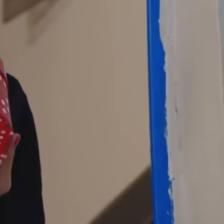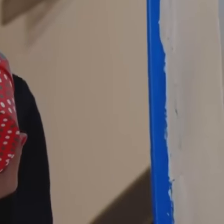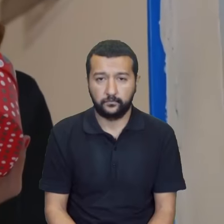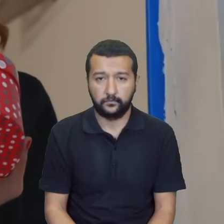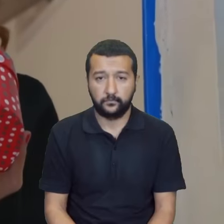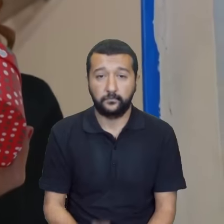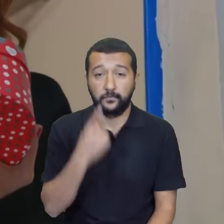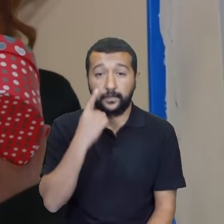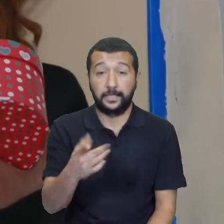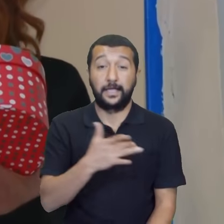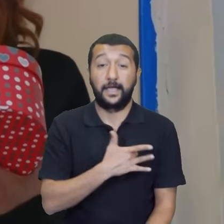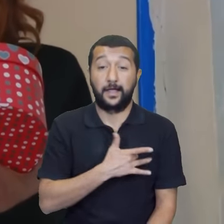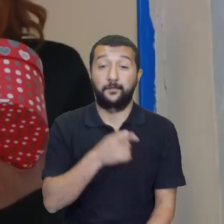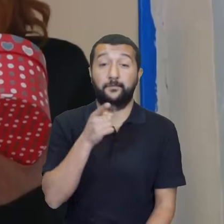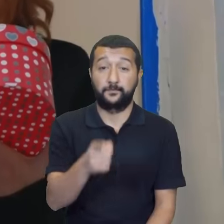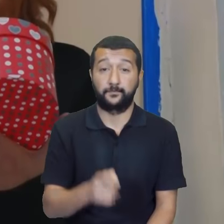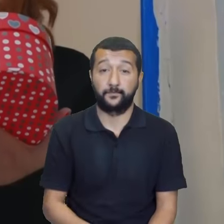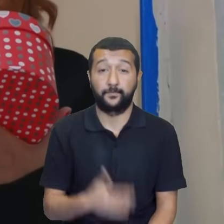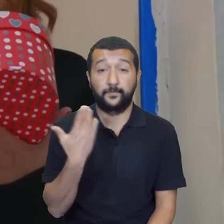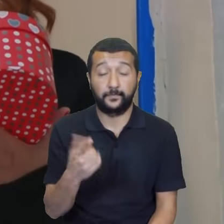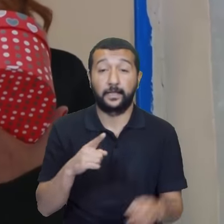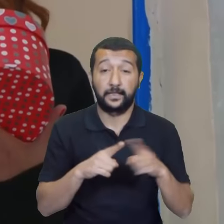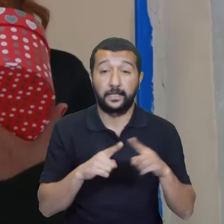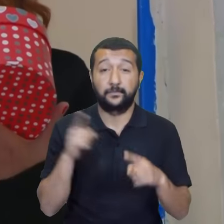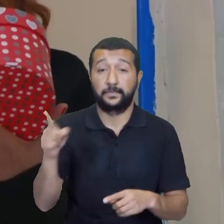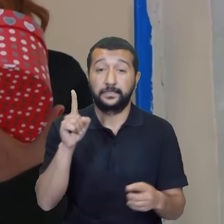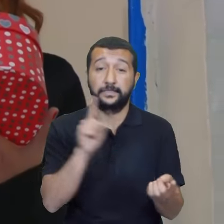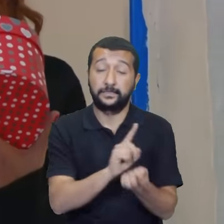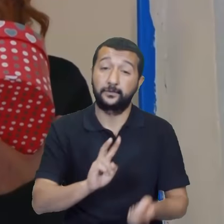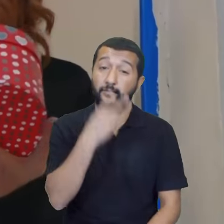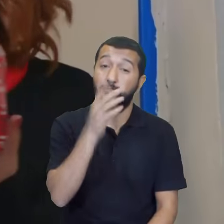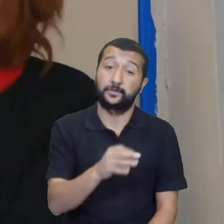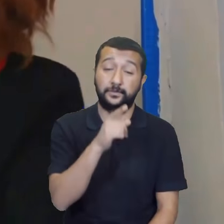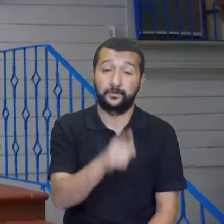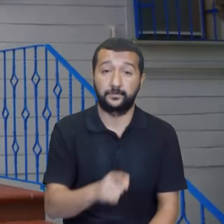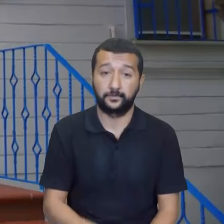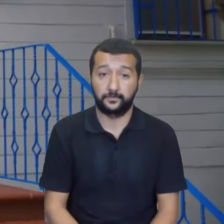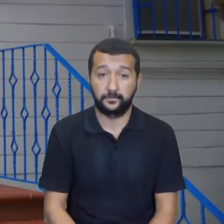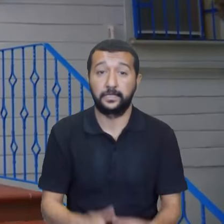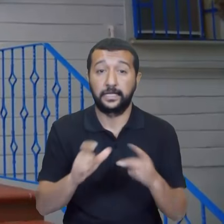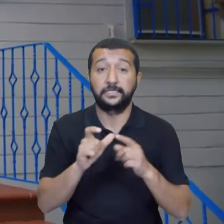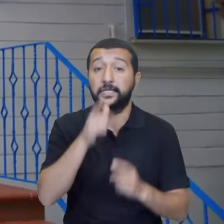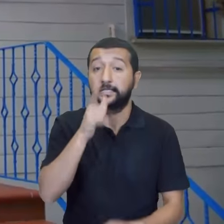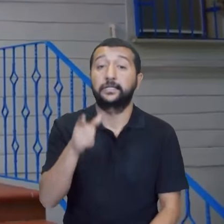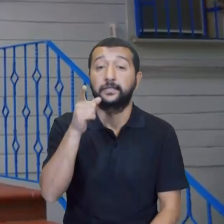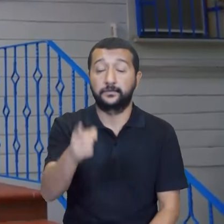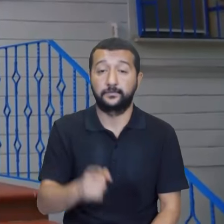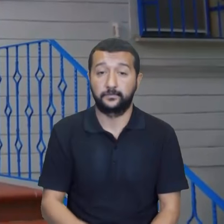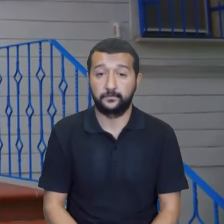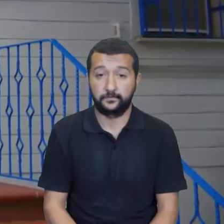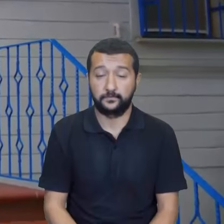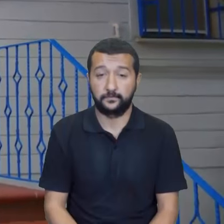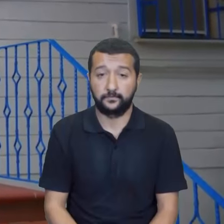Ay kalp. Ay Tarık'ın ıtıra sürprizi. Şener.